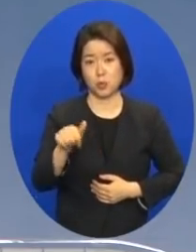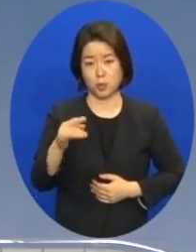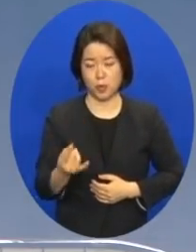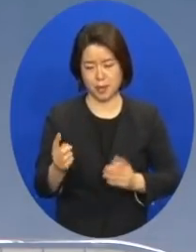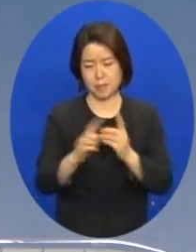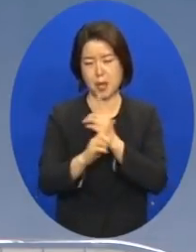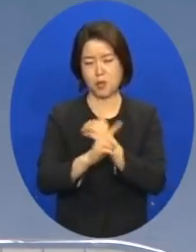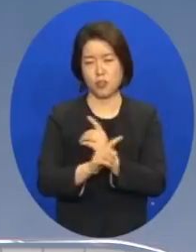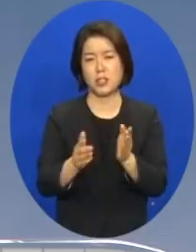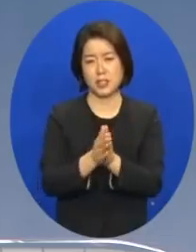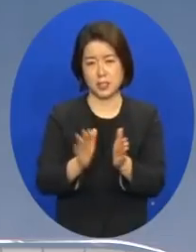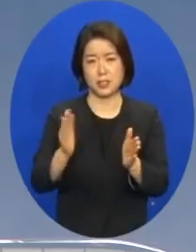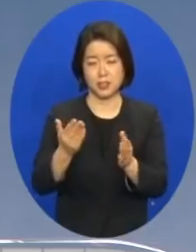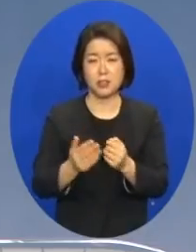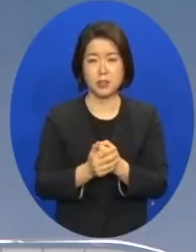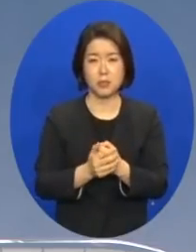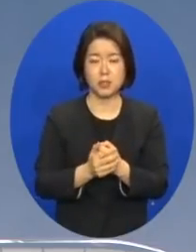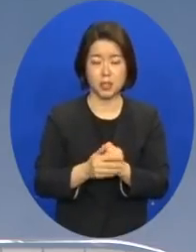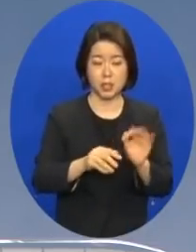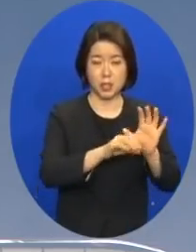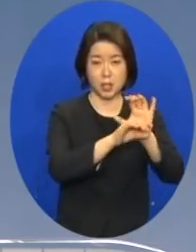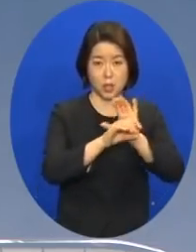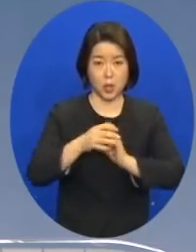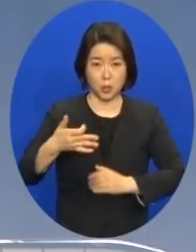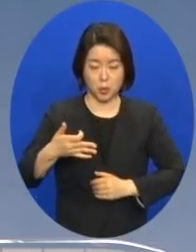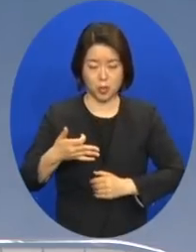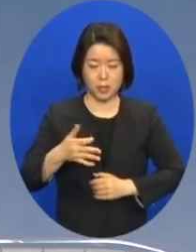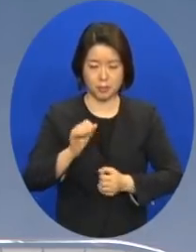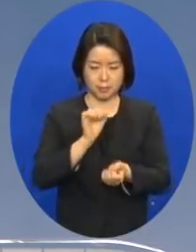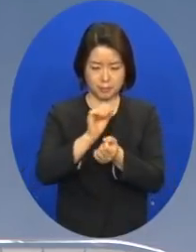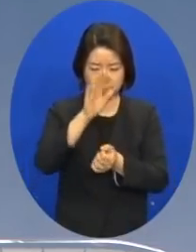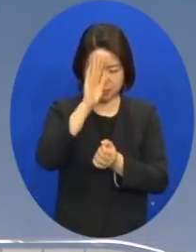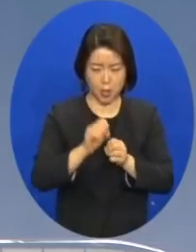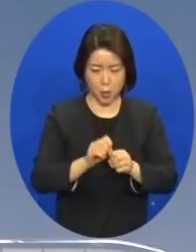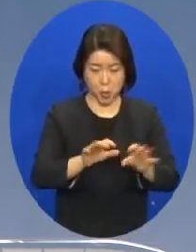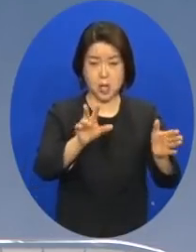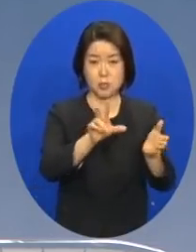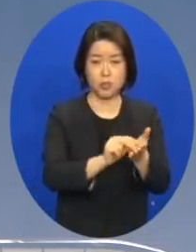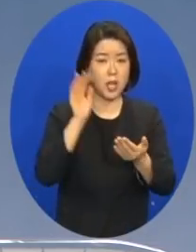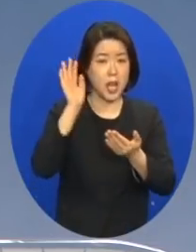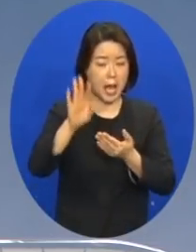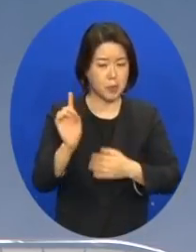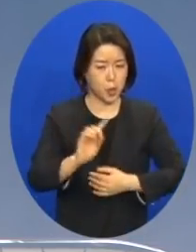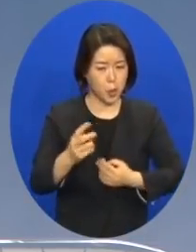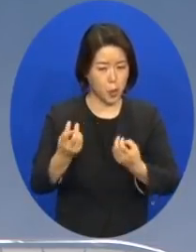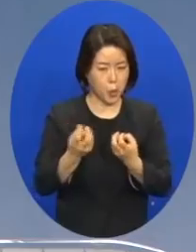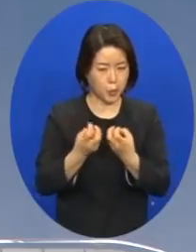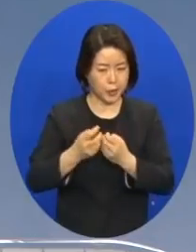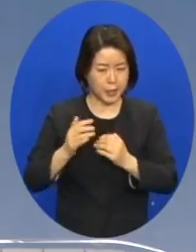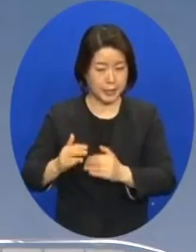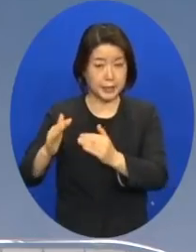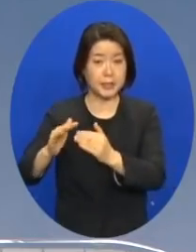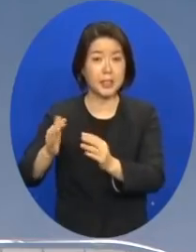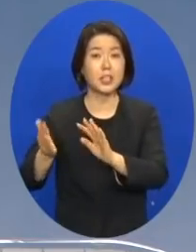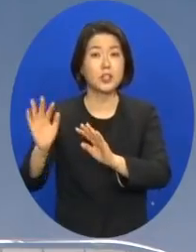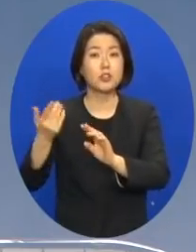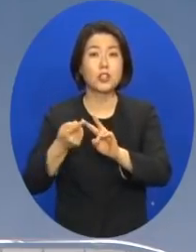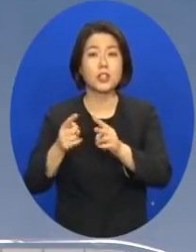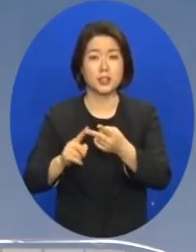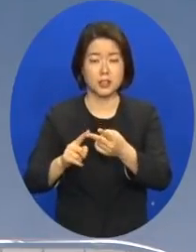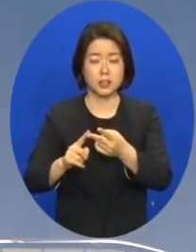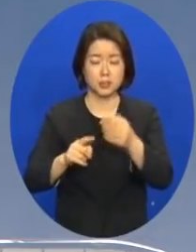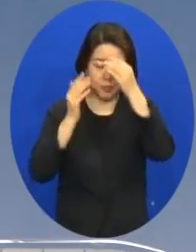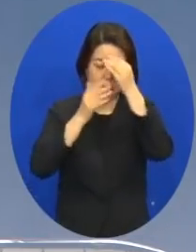이 코로나 뭐 전염병 확산 문제가 앞으로 어떻게 진행되든지 성도들이